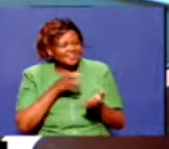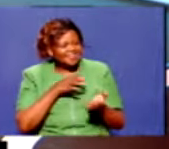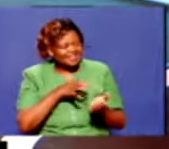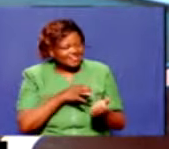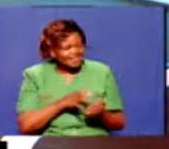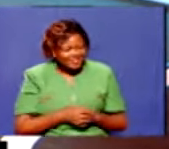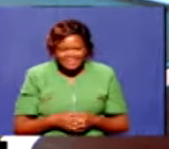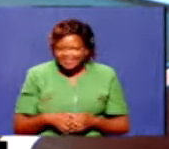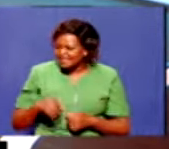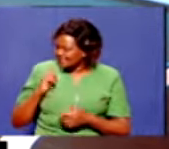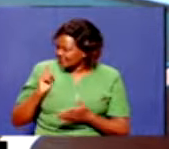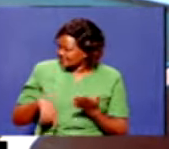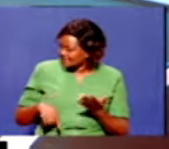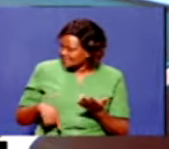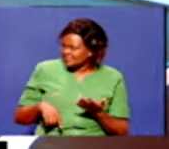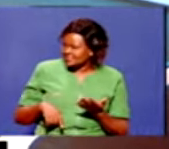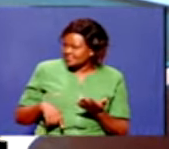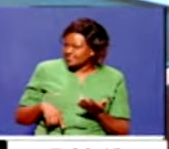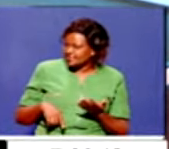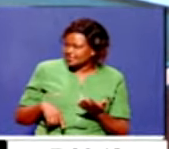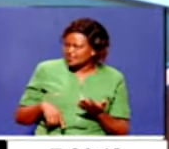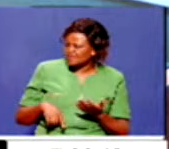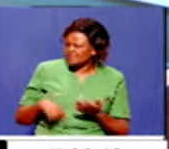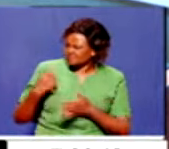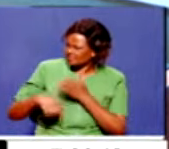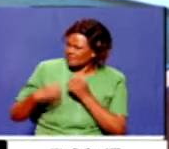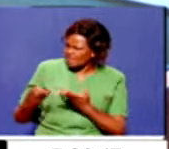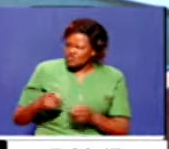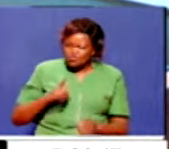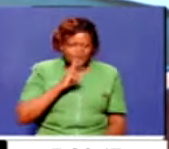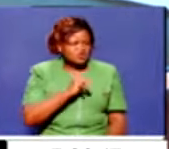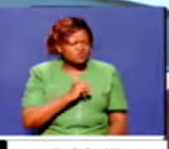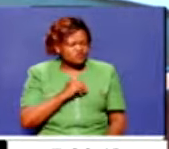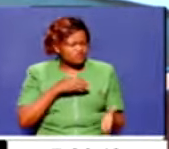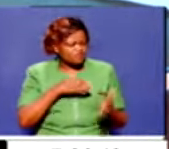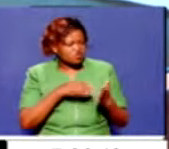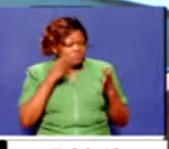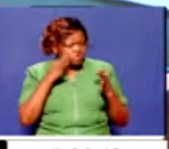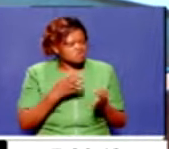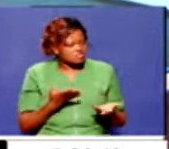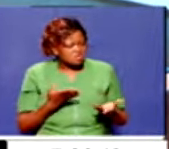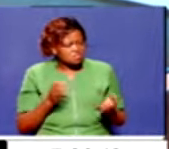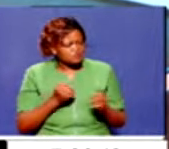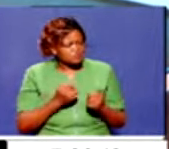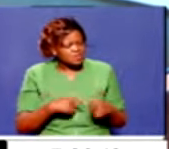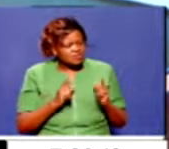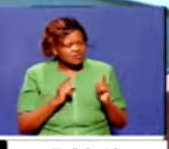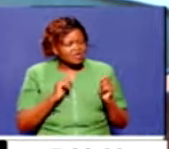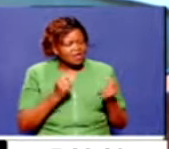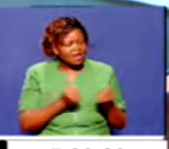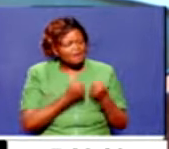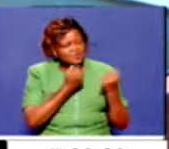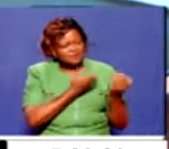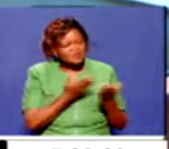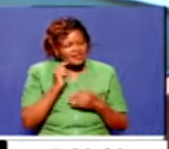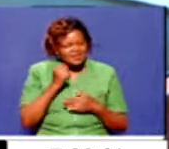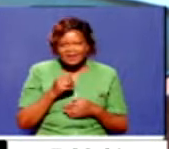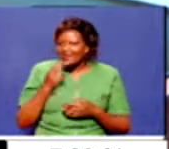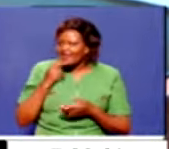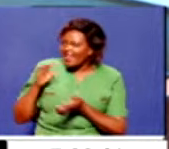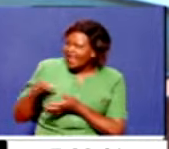Ati faini ya shingafi? Milioni moja kwa kusimamisha arusi. Hairuhusiwi. Iletwe Kenya? Iletwe. Iletwe.